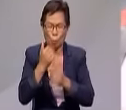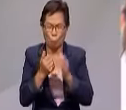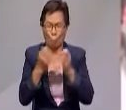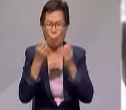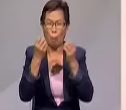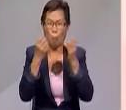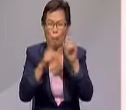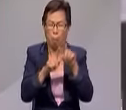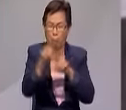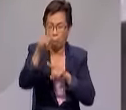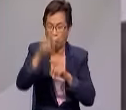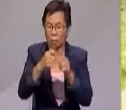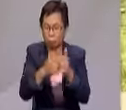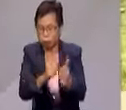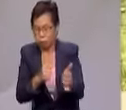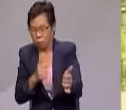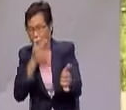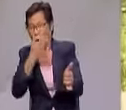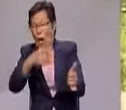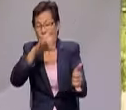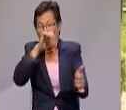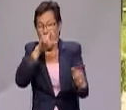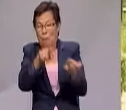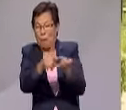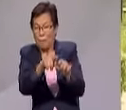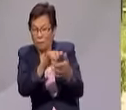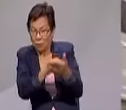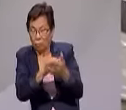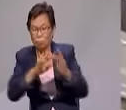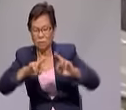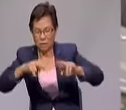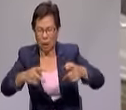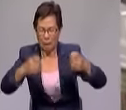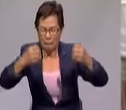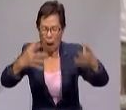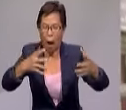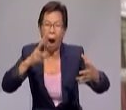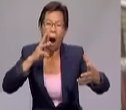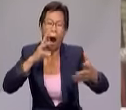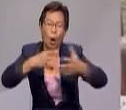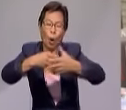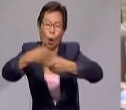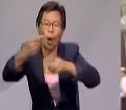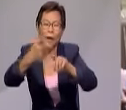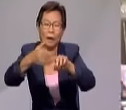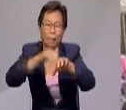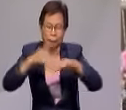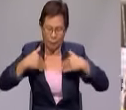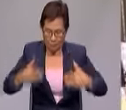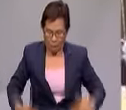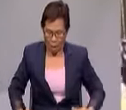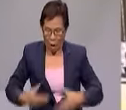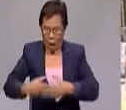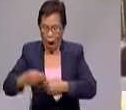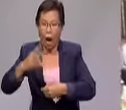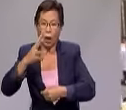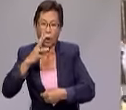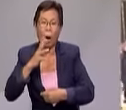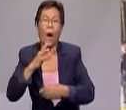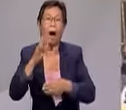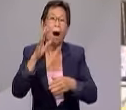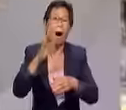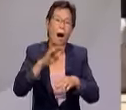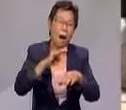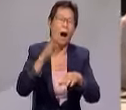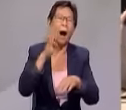dielakkan. Ini kerana minuman seperti ini akan menjadikan lebih banyak cecair keluar daripada badan. Air kosong atau